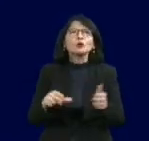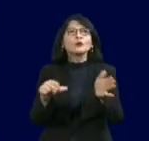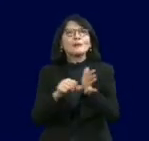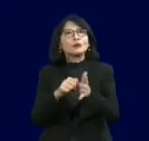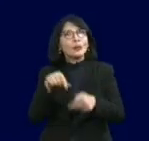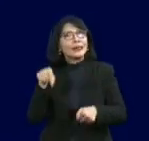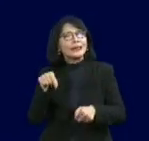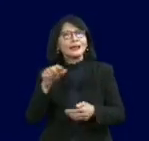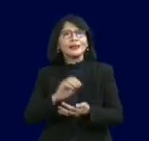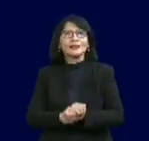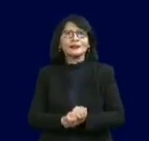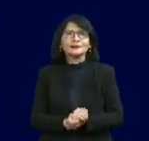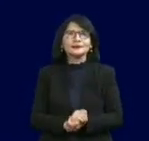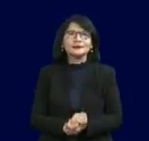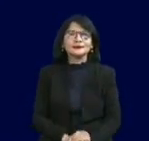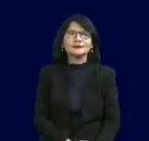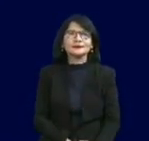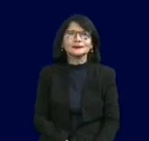ini. Berikut.